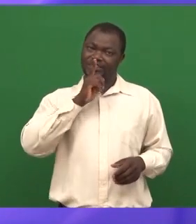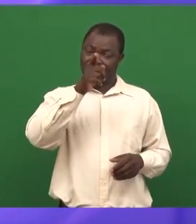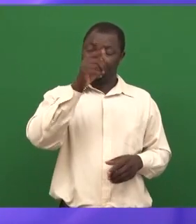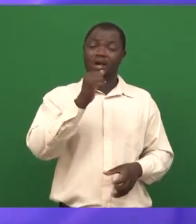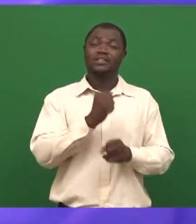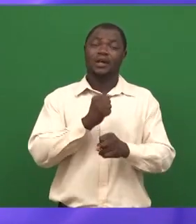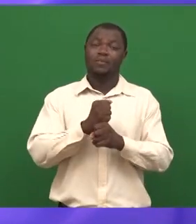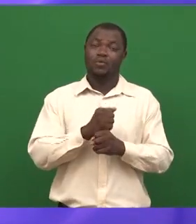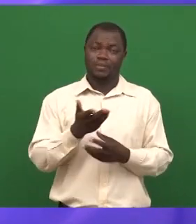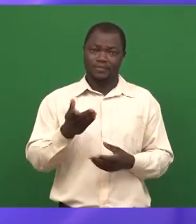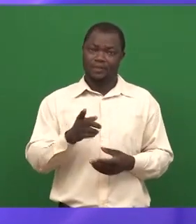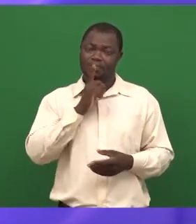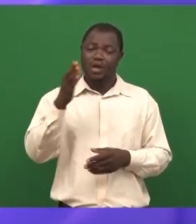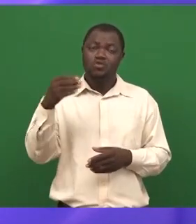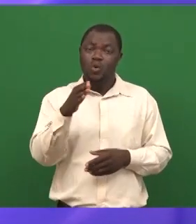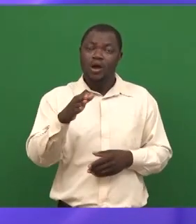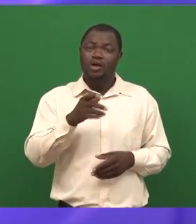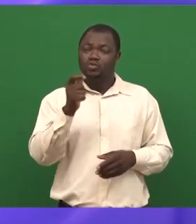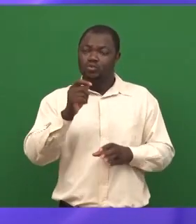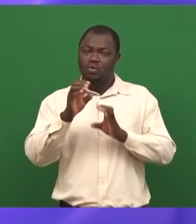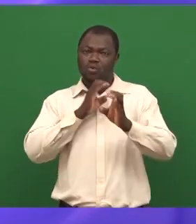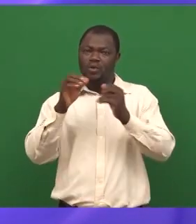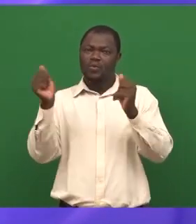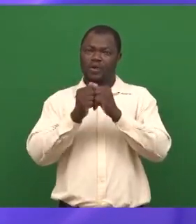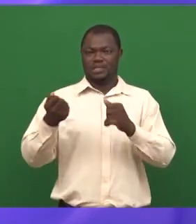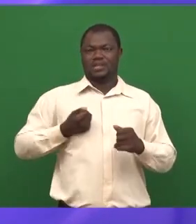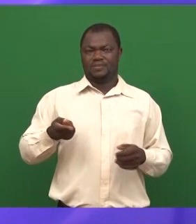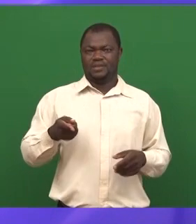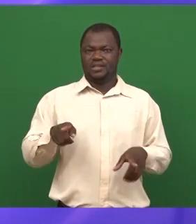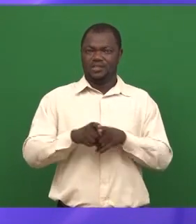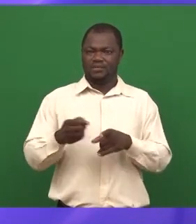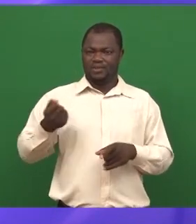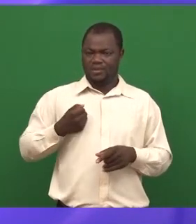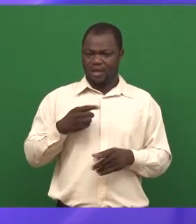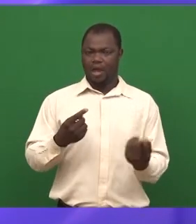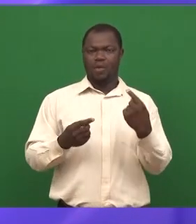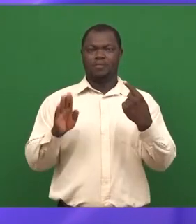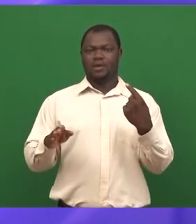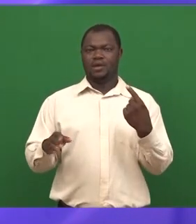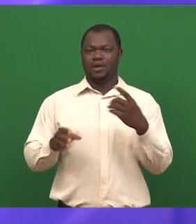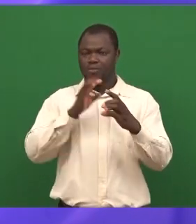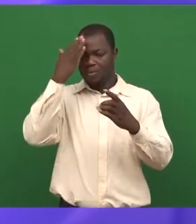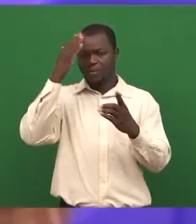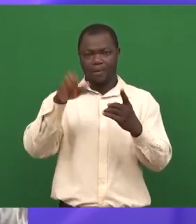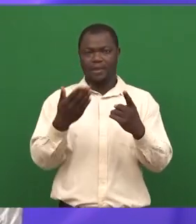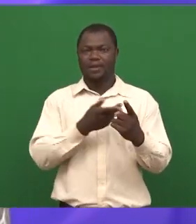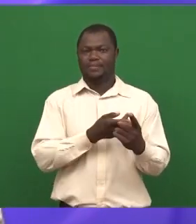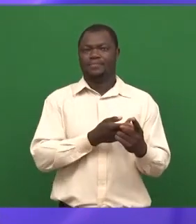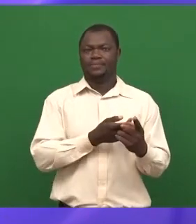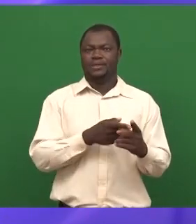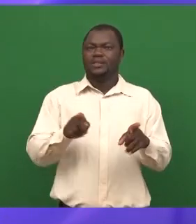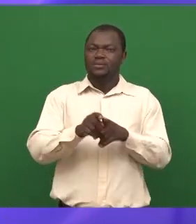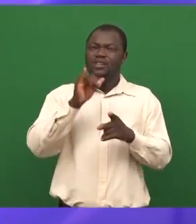ndikupe muenzaniso wokuti nyoka kuti itaura naEvha, wakanga ari woga asina munhu waitaura naye. Zvino